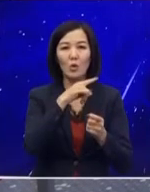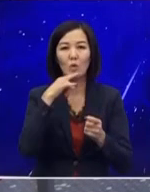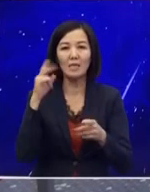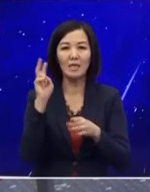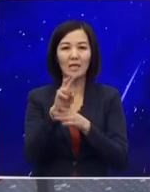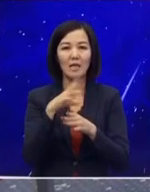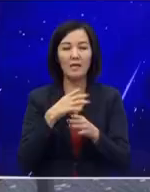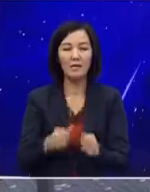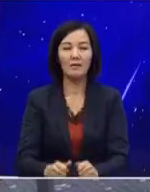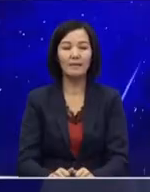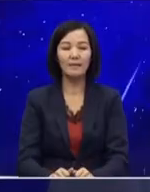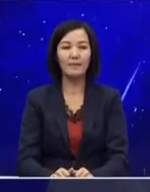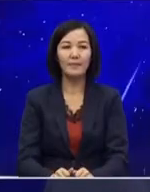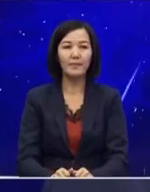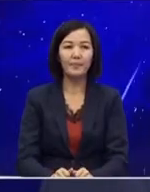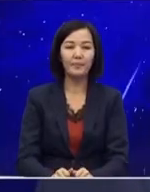келген.